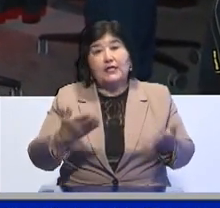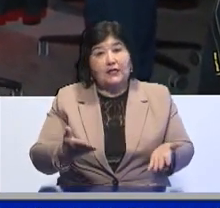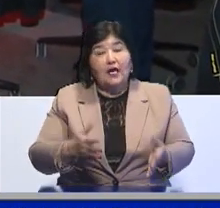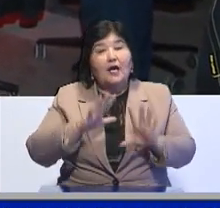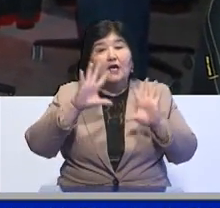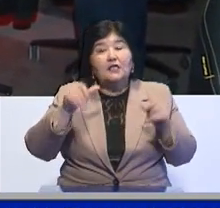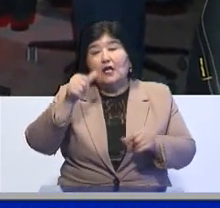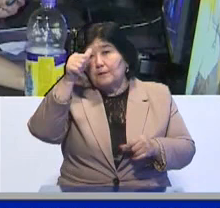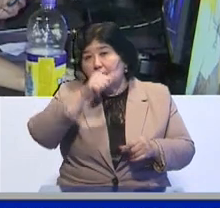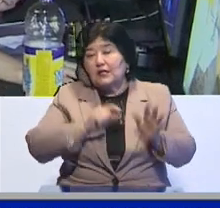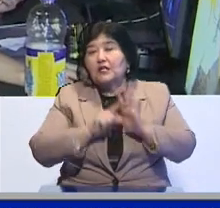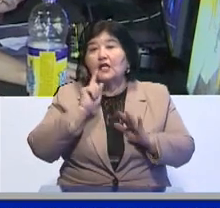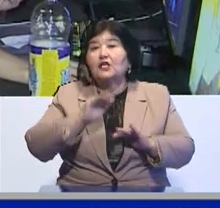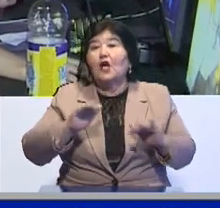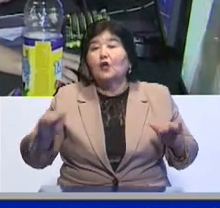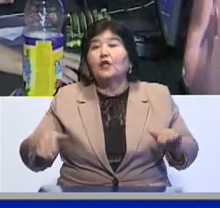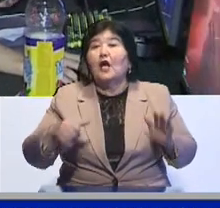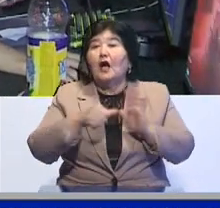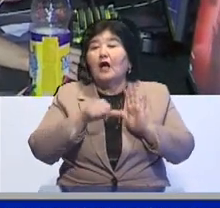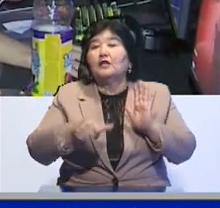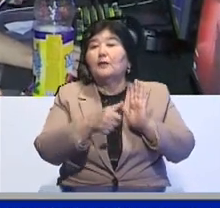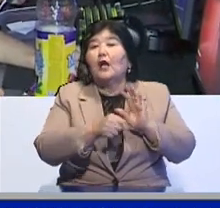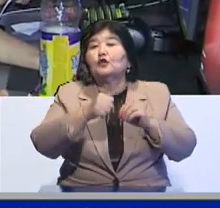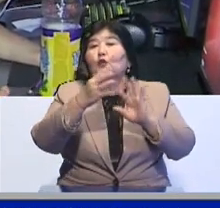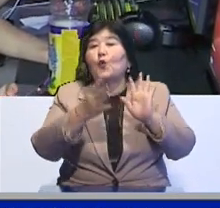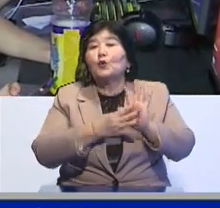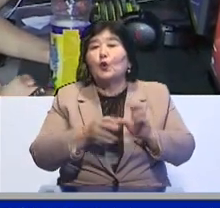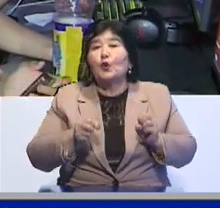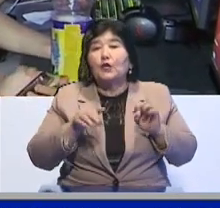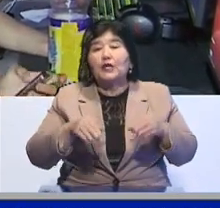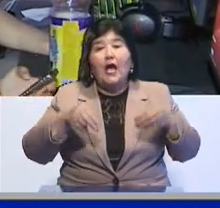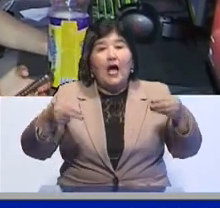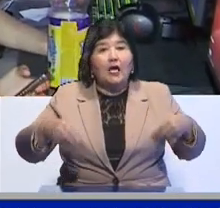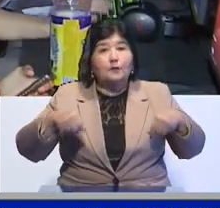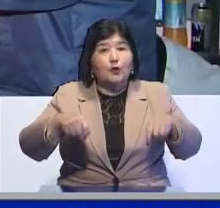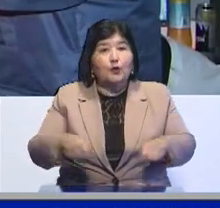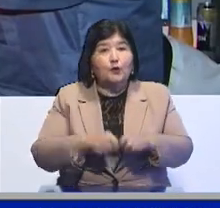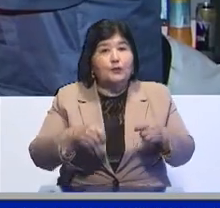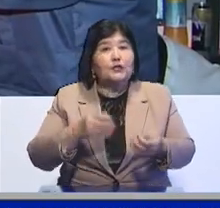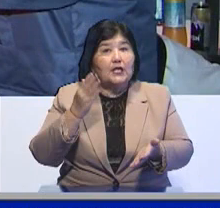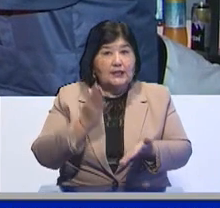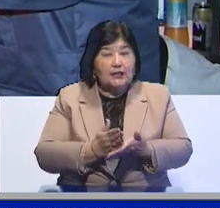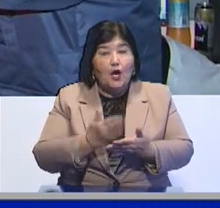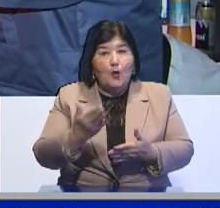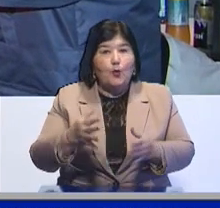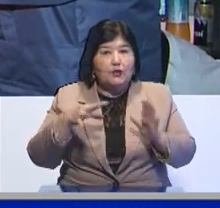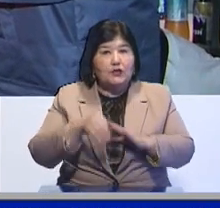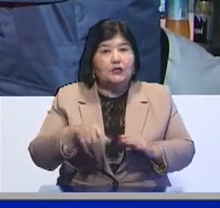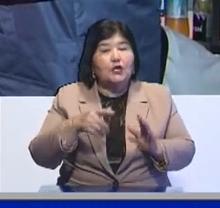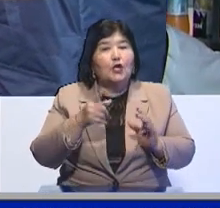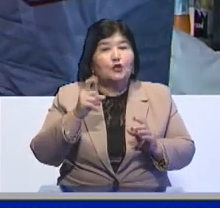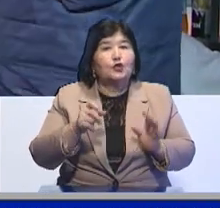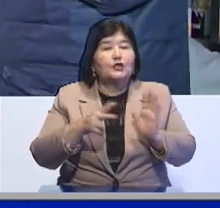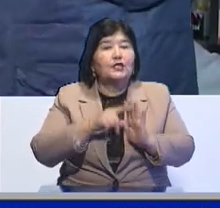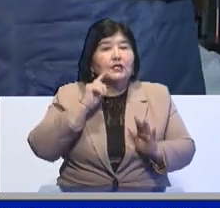басынан бері жасөспірімдер арасында 6619 қылмыстық және әкімшілік құқық бұзушылық тіркелген. Оның ішінде 108